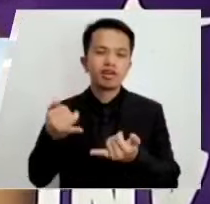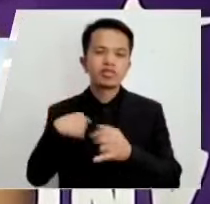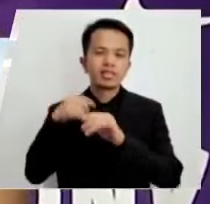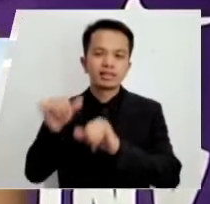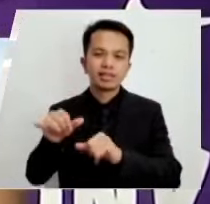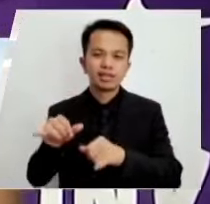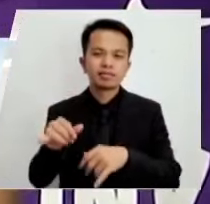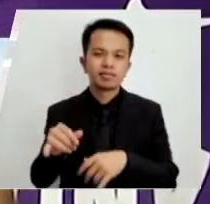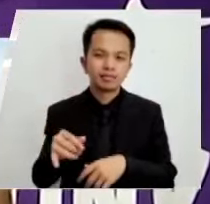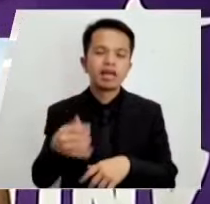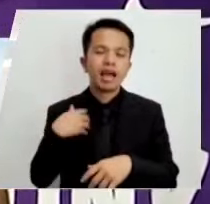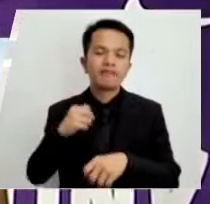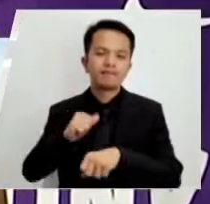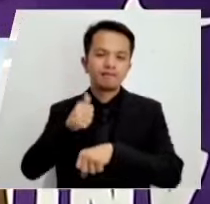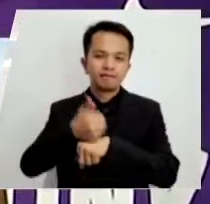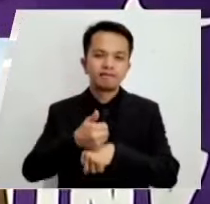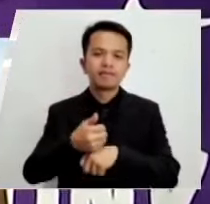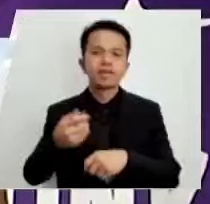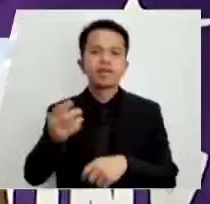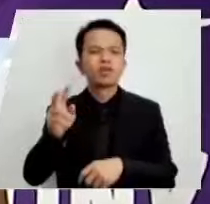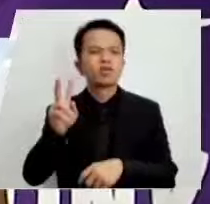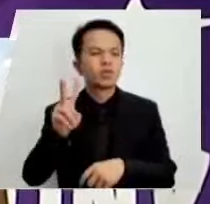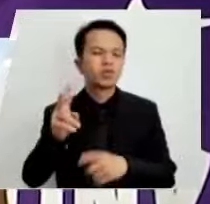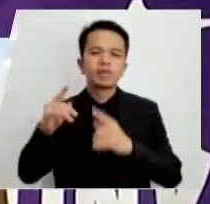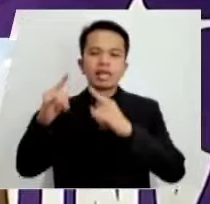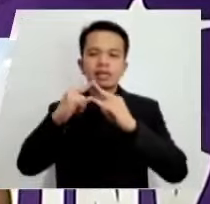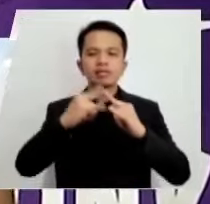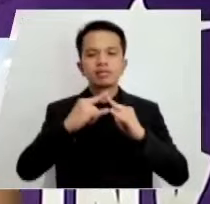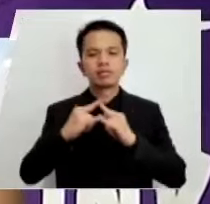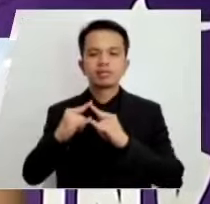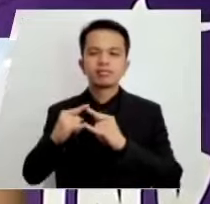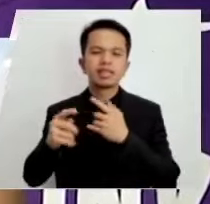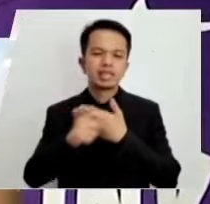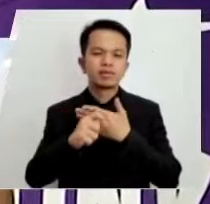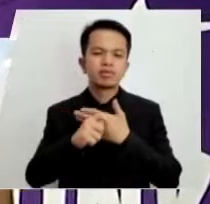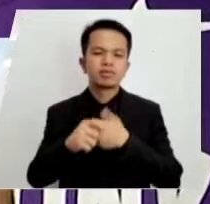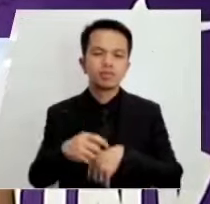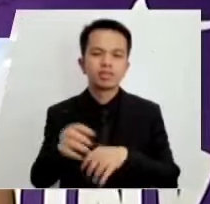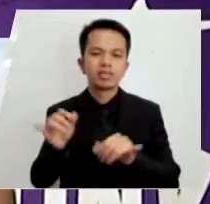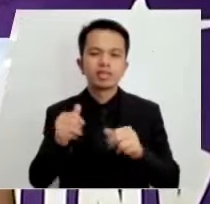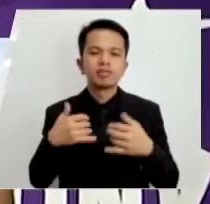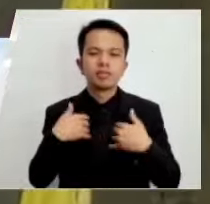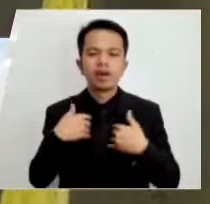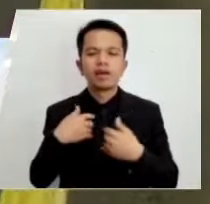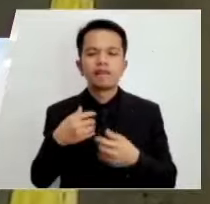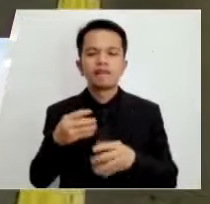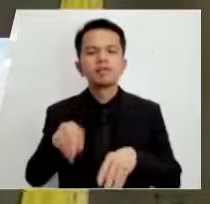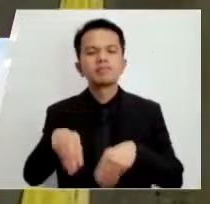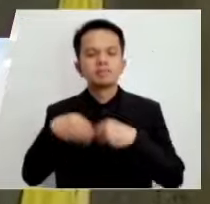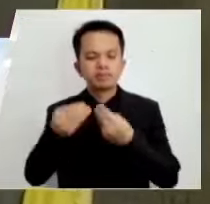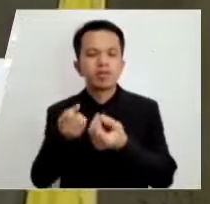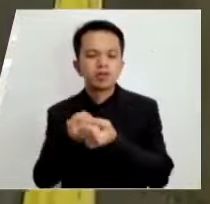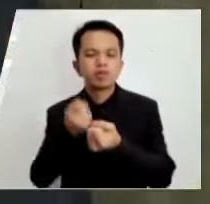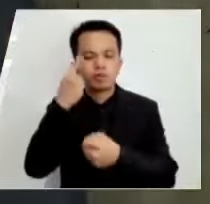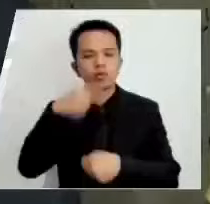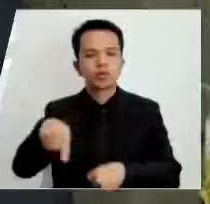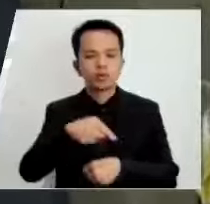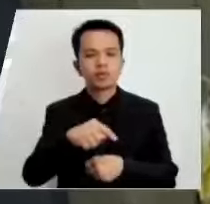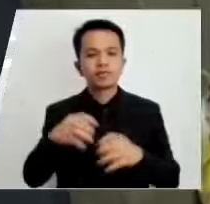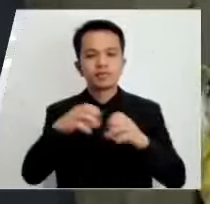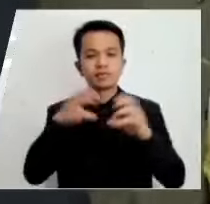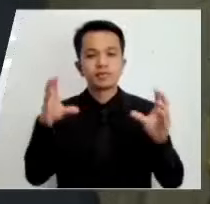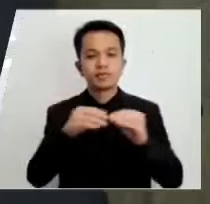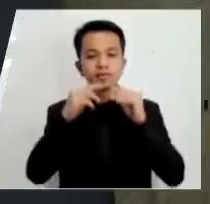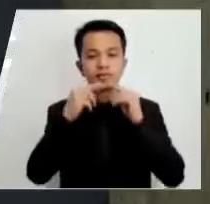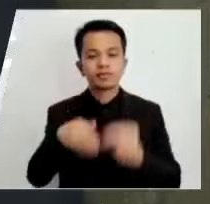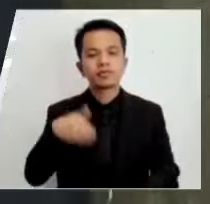nagpalagay na po tayo ng dalawang tent temporary. Tapos mamaya, mayroon tayong kunting ibibigay para sa kanila. Para sa GMA Integrated News, Bam